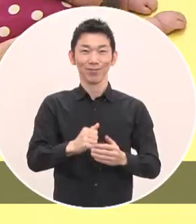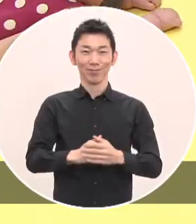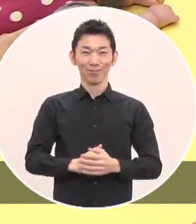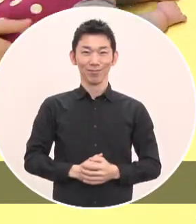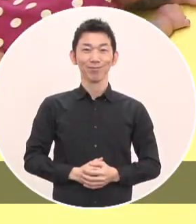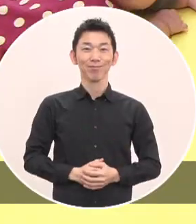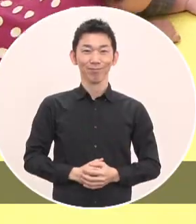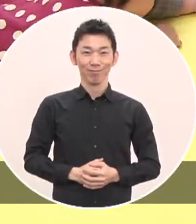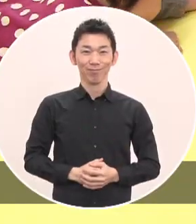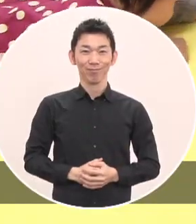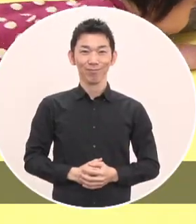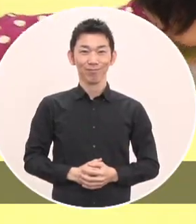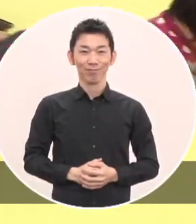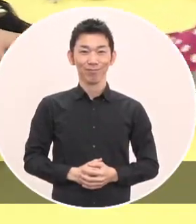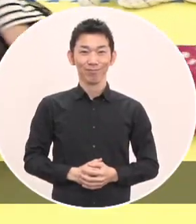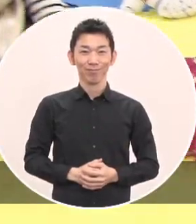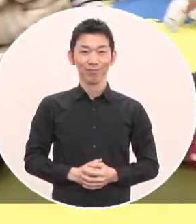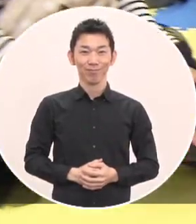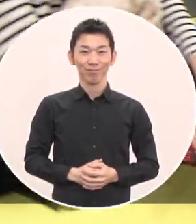ます